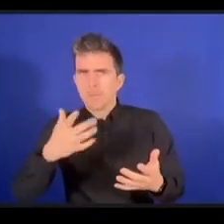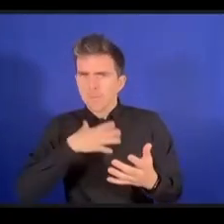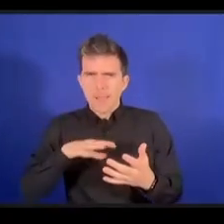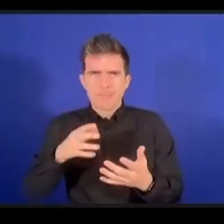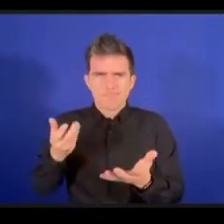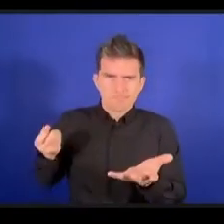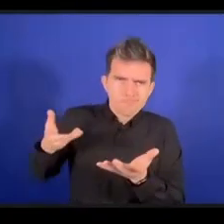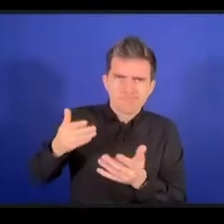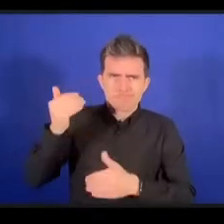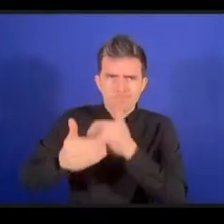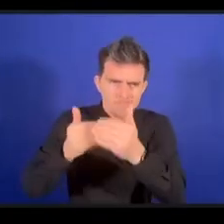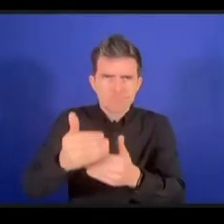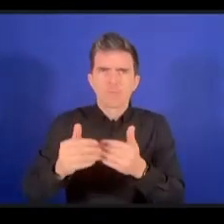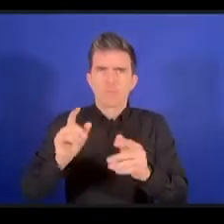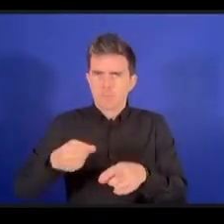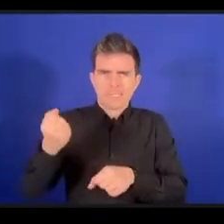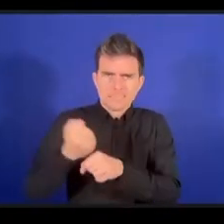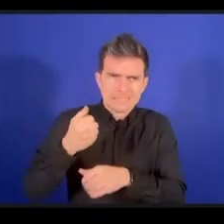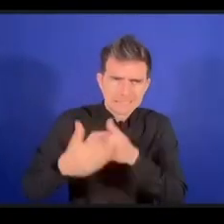板。